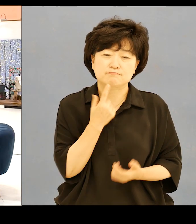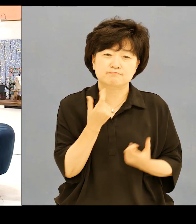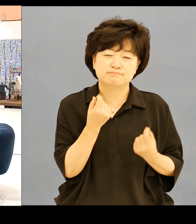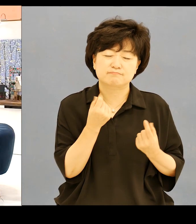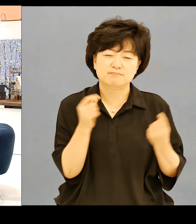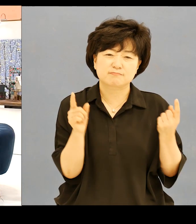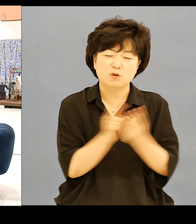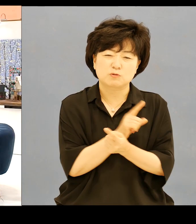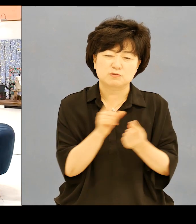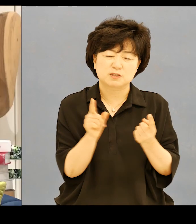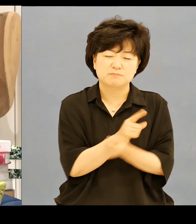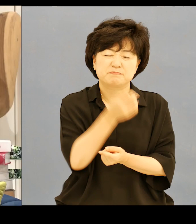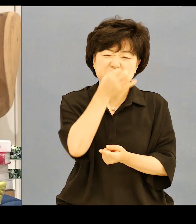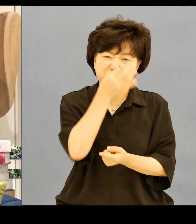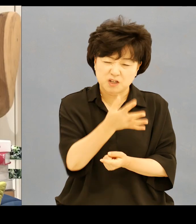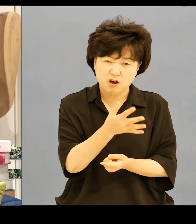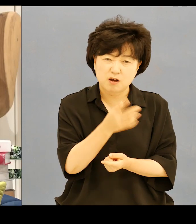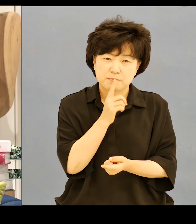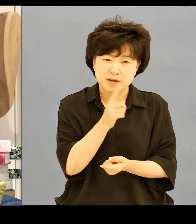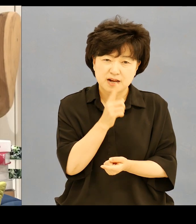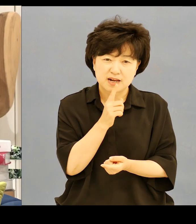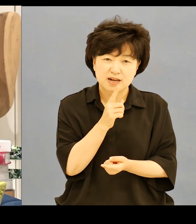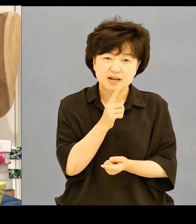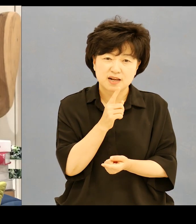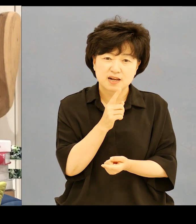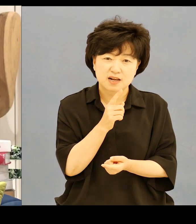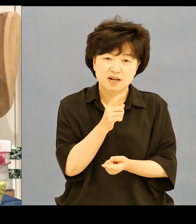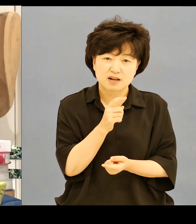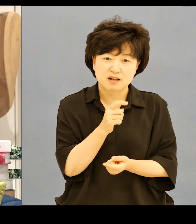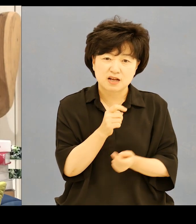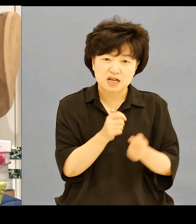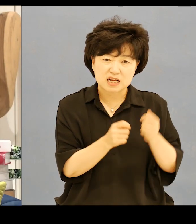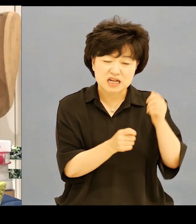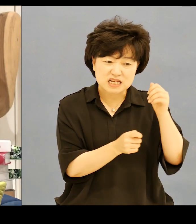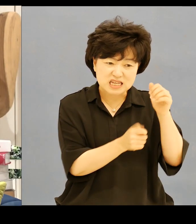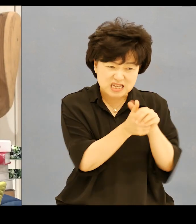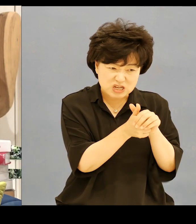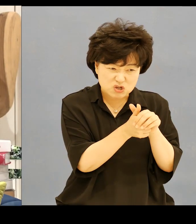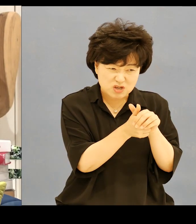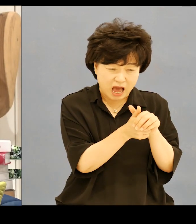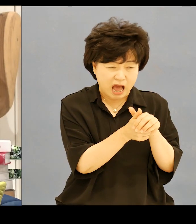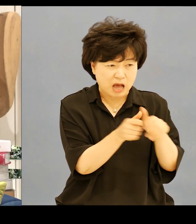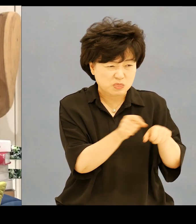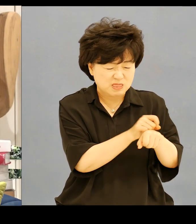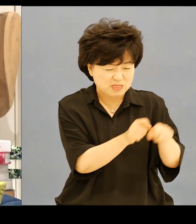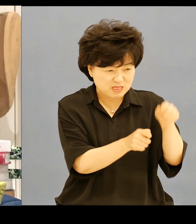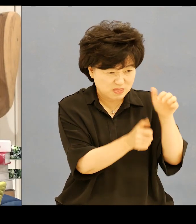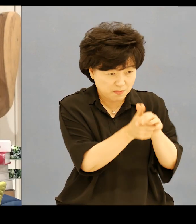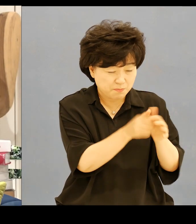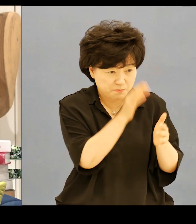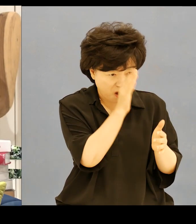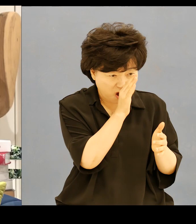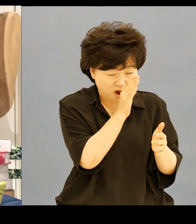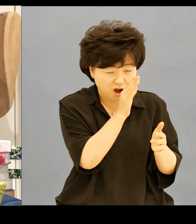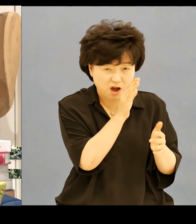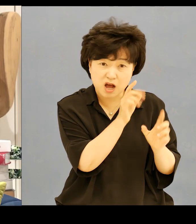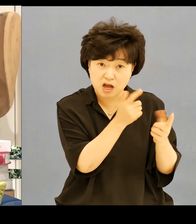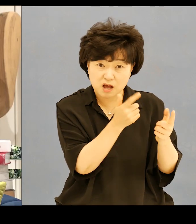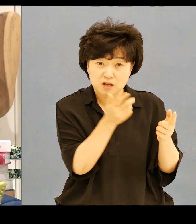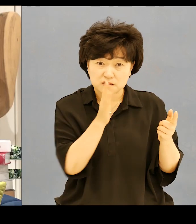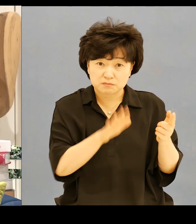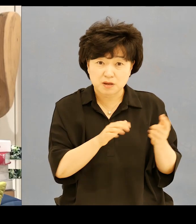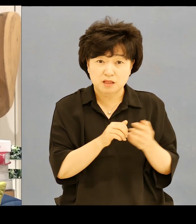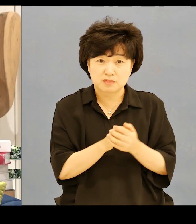이게 난치병이라고 해서 네. 희귀병은 아니거든요. 네네. 근데 난치병이라고 해서